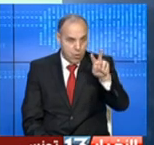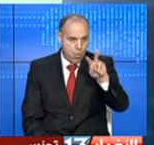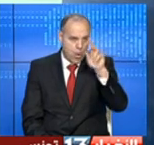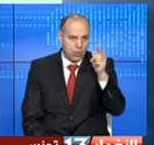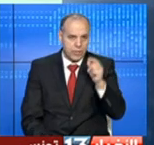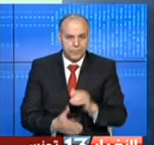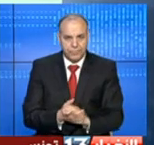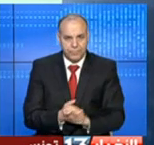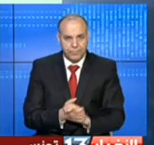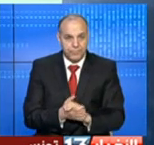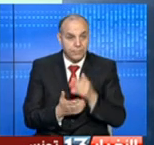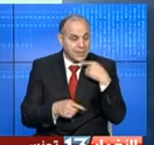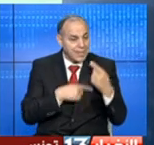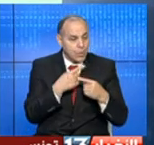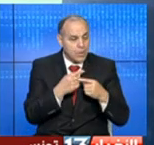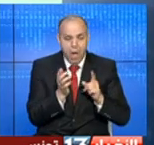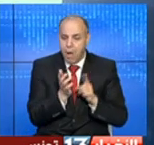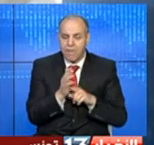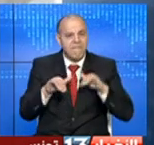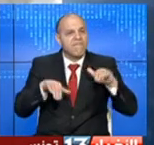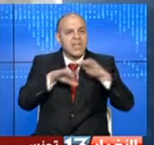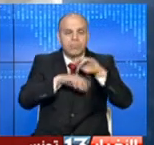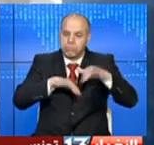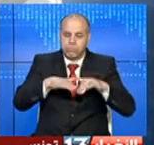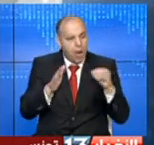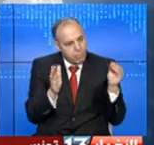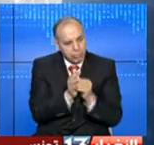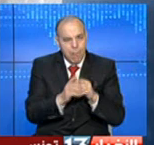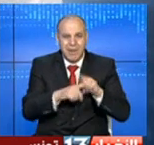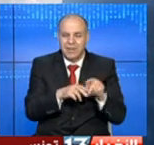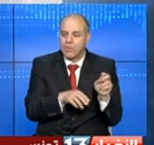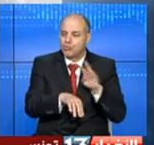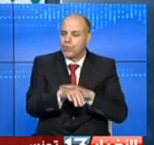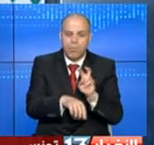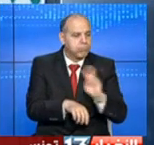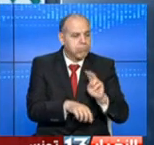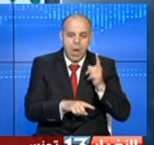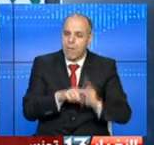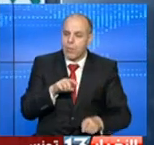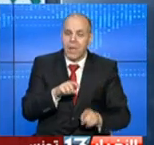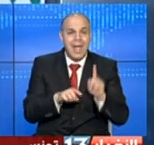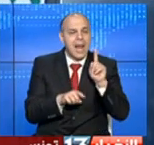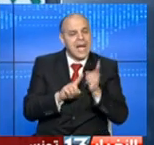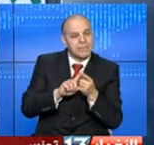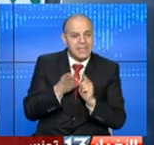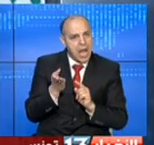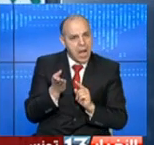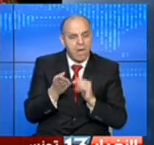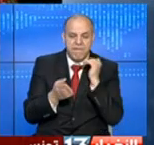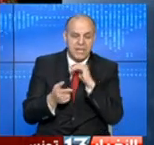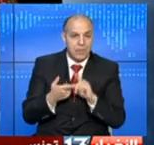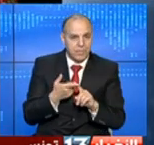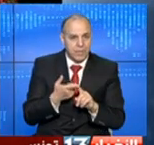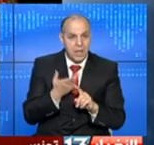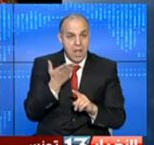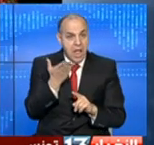15 جانفي 2021. كما سيتواصل تطبيق حظر الجولان إلى جانب منع التنقل بين الجهات إلا في الحالات الاستثنائية والطارئة.